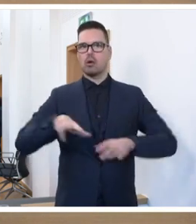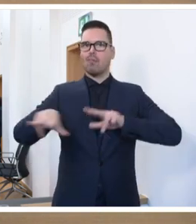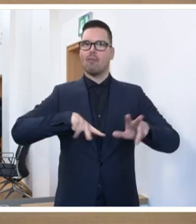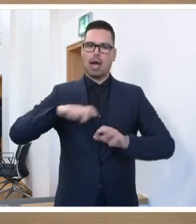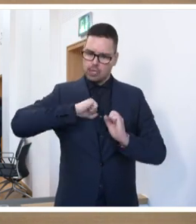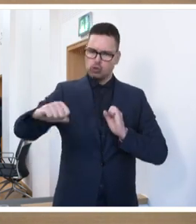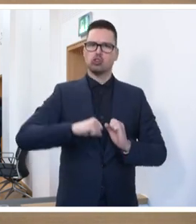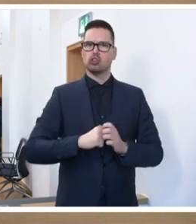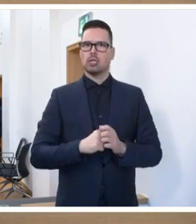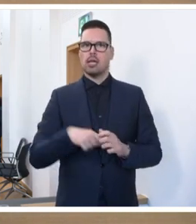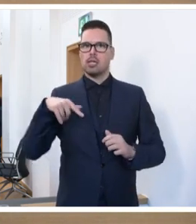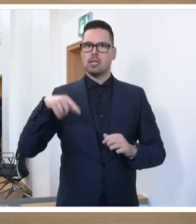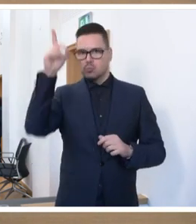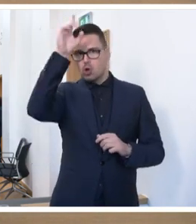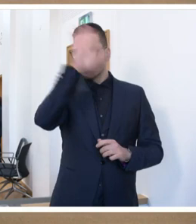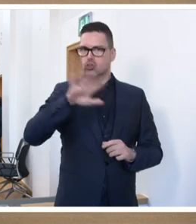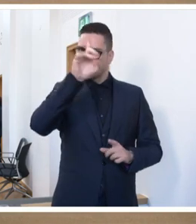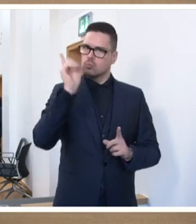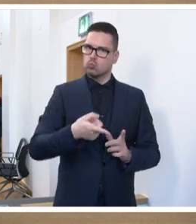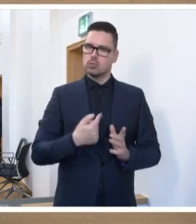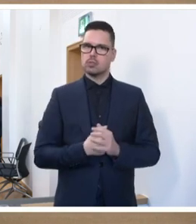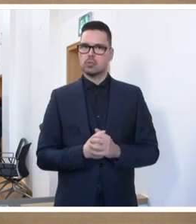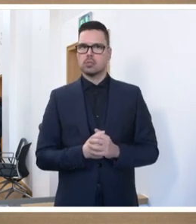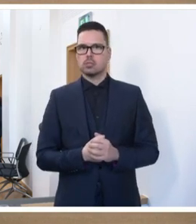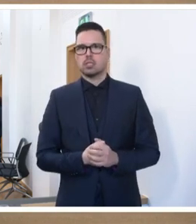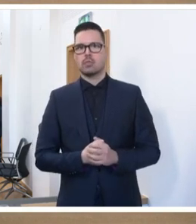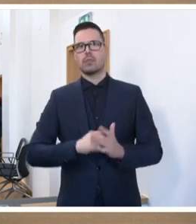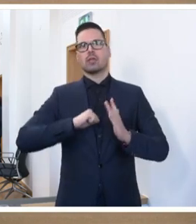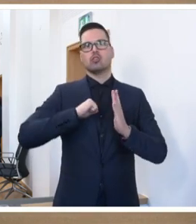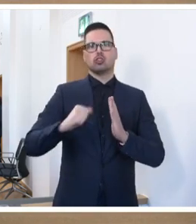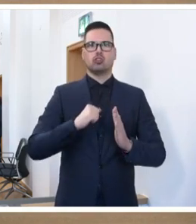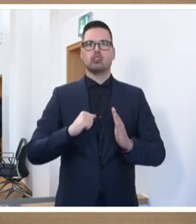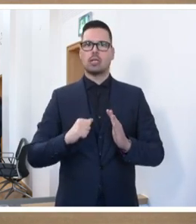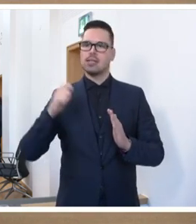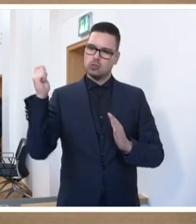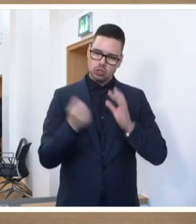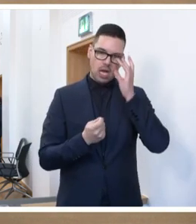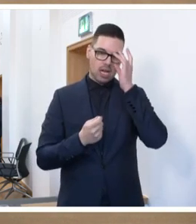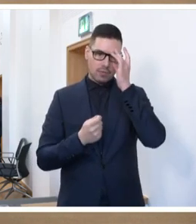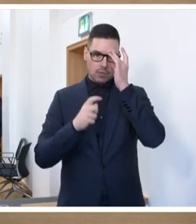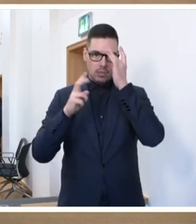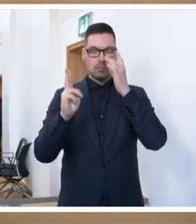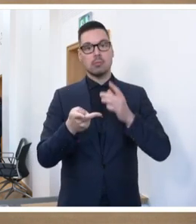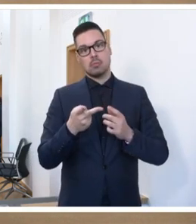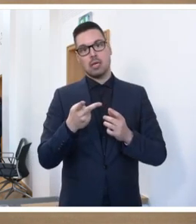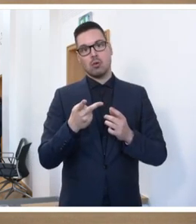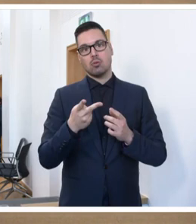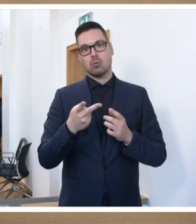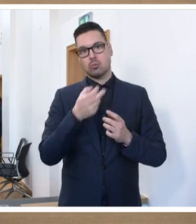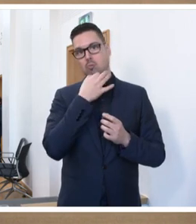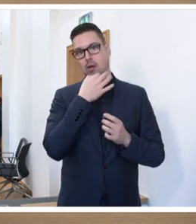zum Standardverfahren in Deutschland weiterentwickeln. Neben der schnellstmöglichen Aufklärung und Strafverfolgung gilt es natürlich, die Taten zu